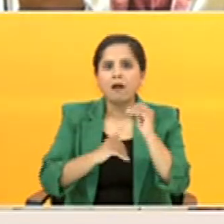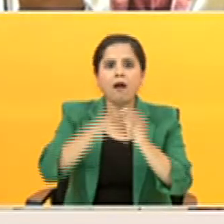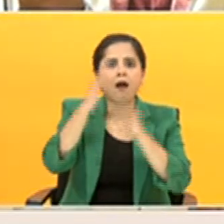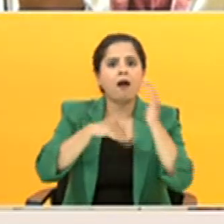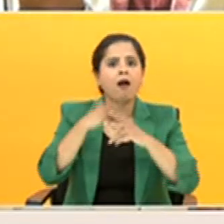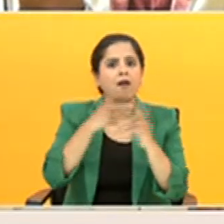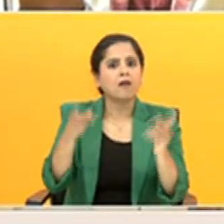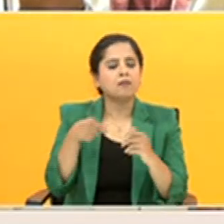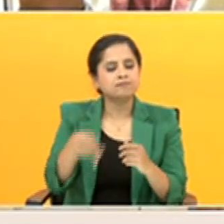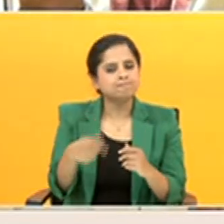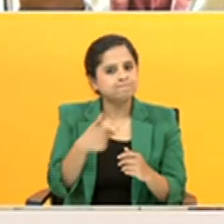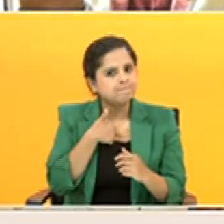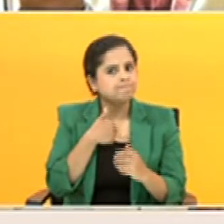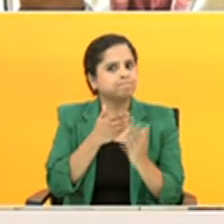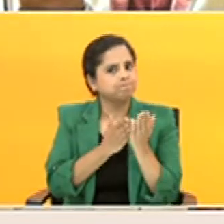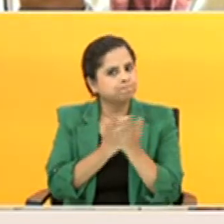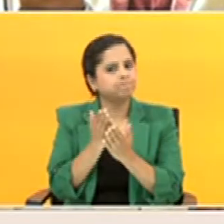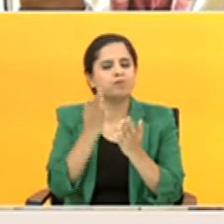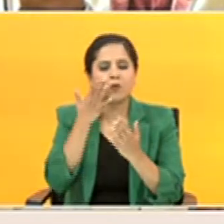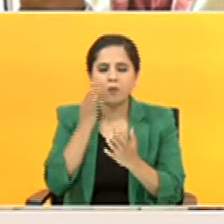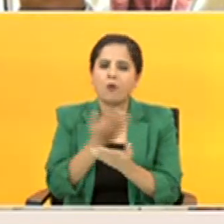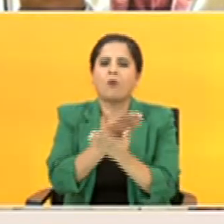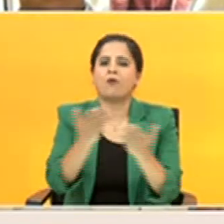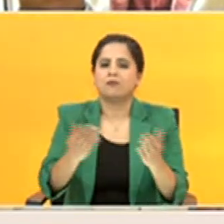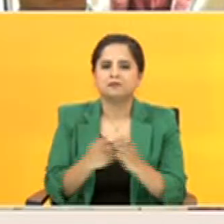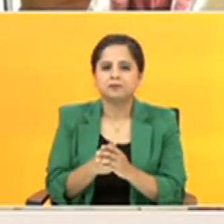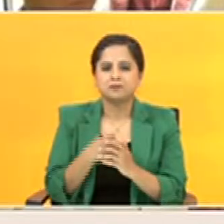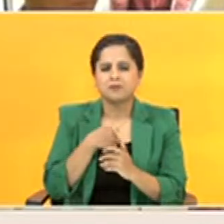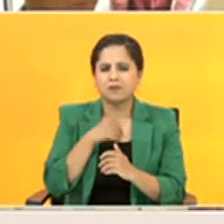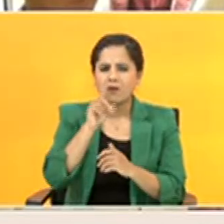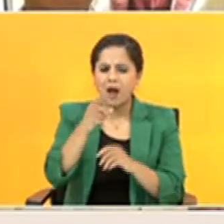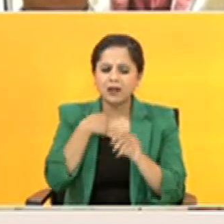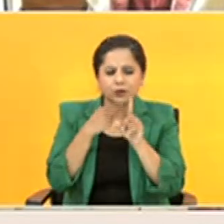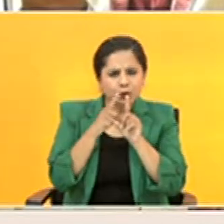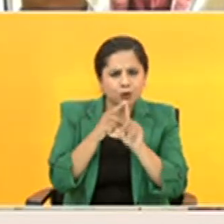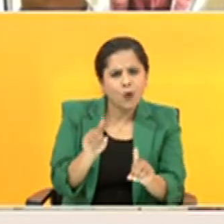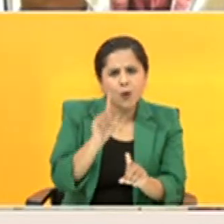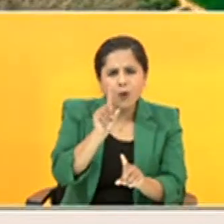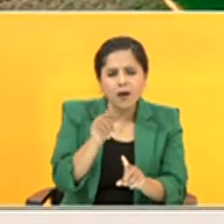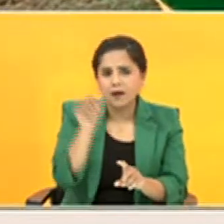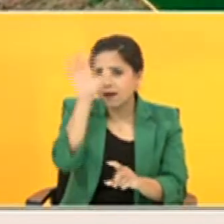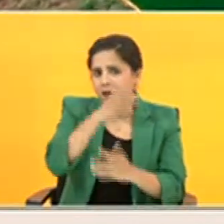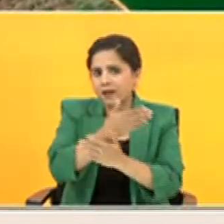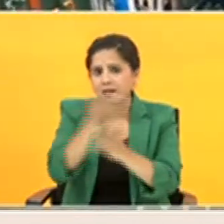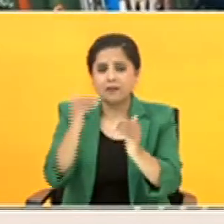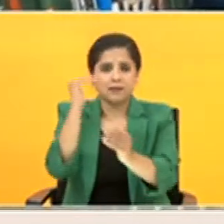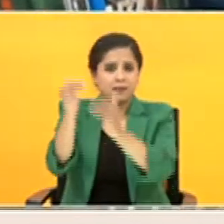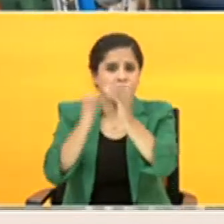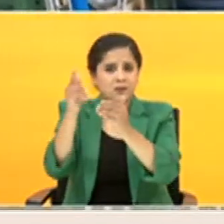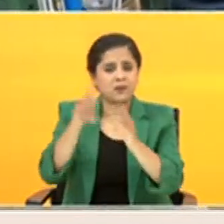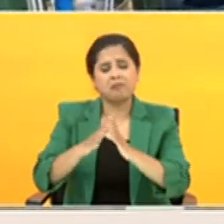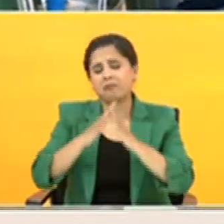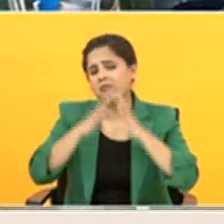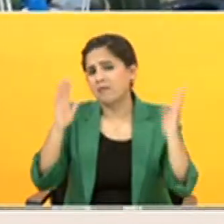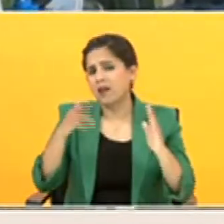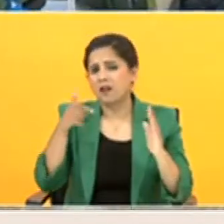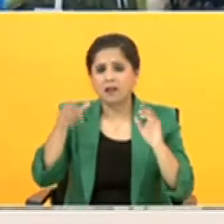का भाव है। हमारा एक कदम भारत की प्रगति में बहुत बड़ा